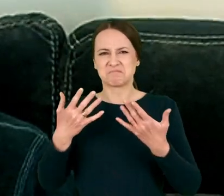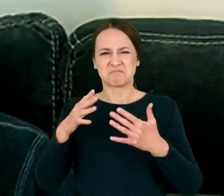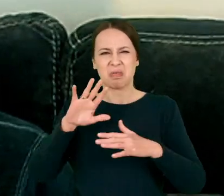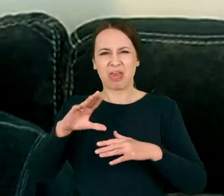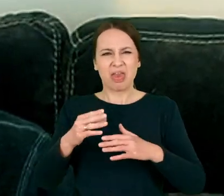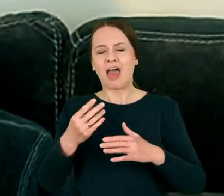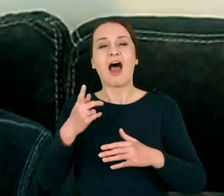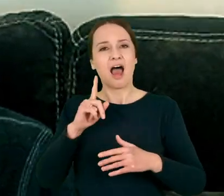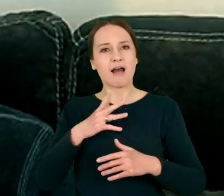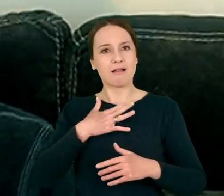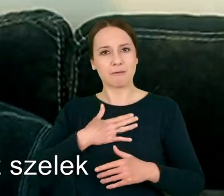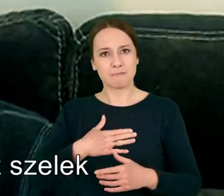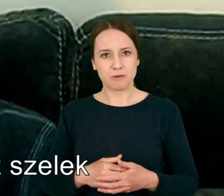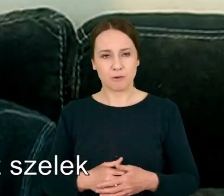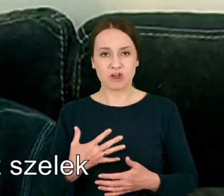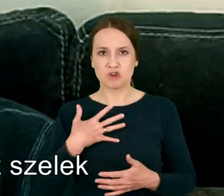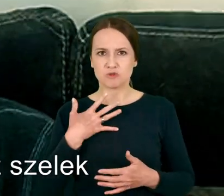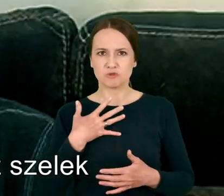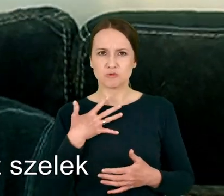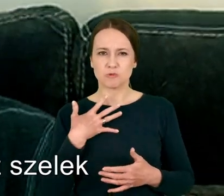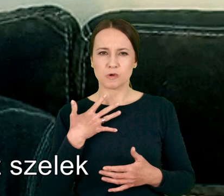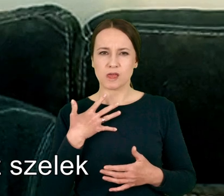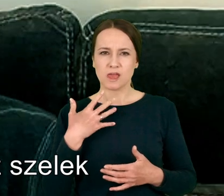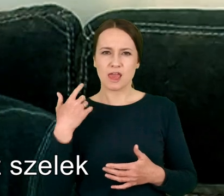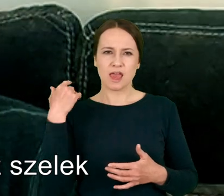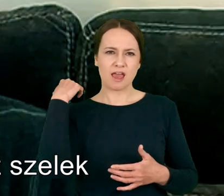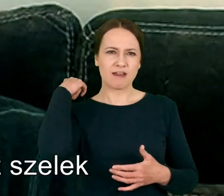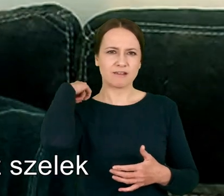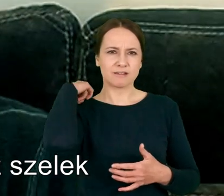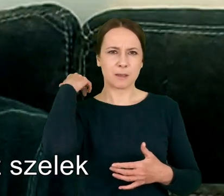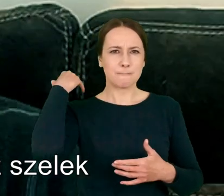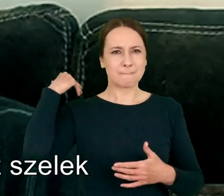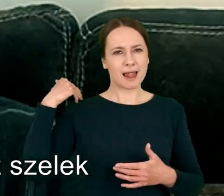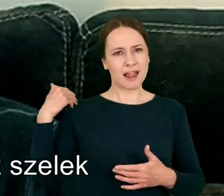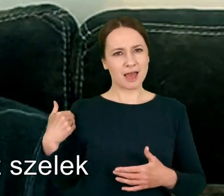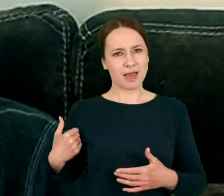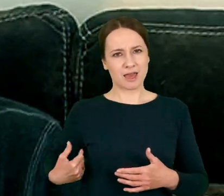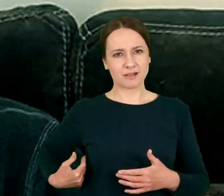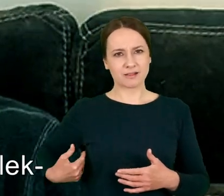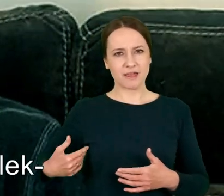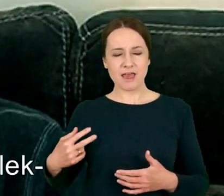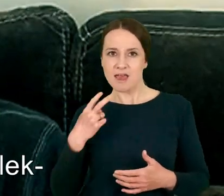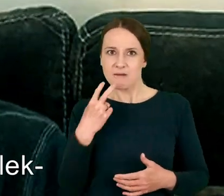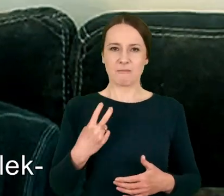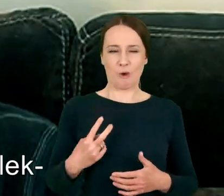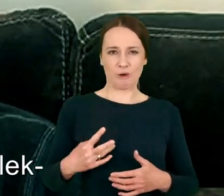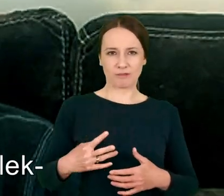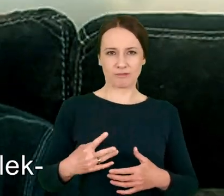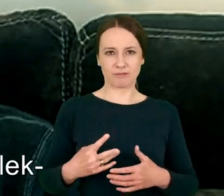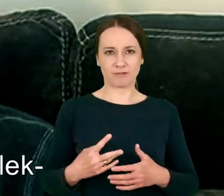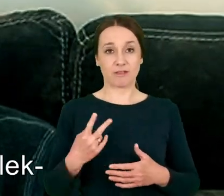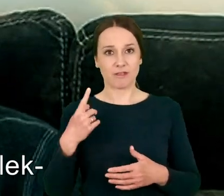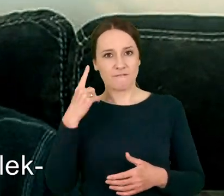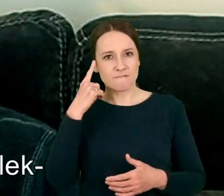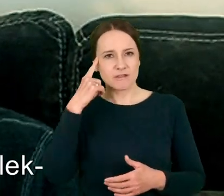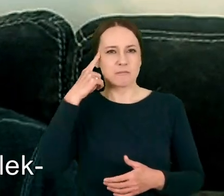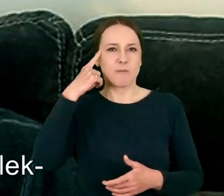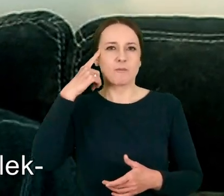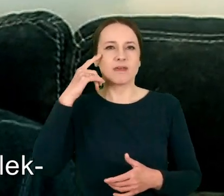idiotyczne. I czuje w grzbiecie wzdłuż szelek jakieś dziwne prądy